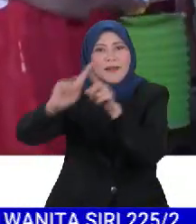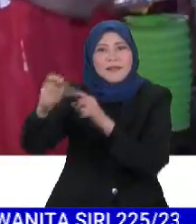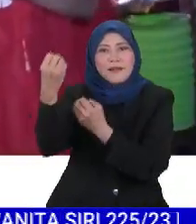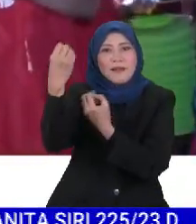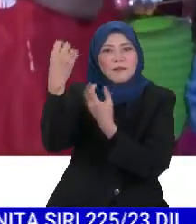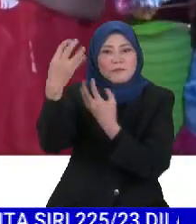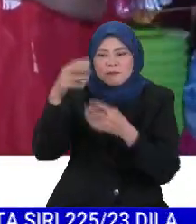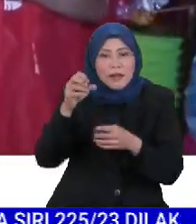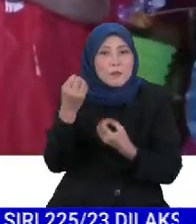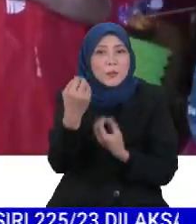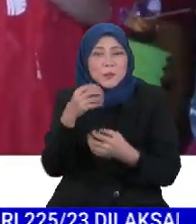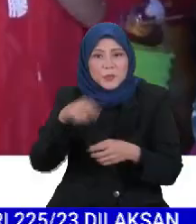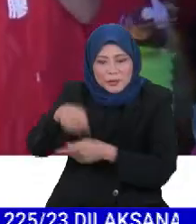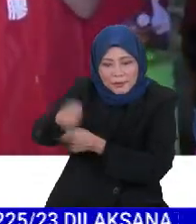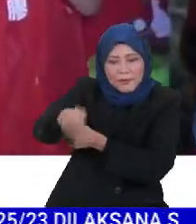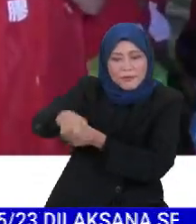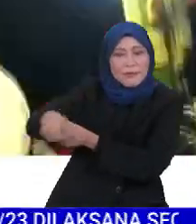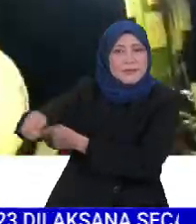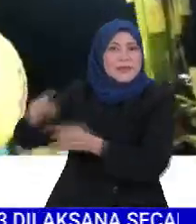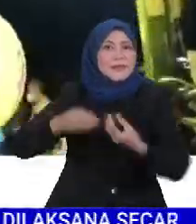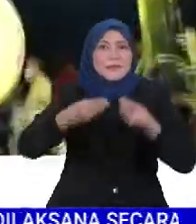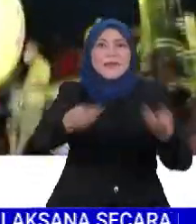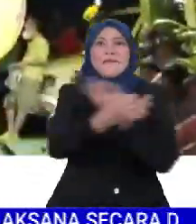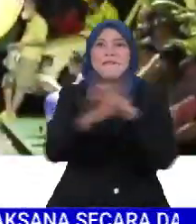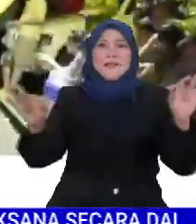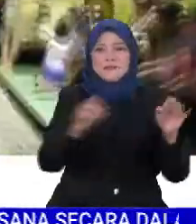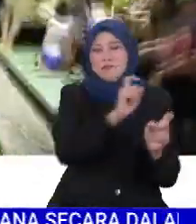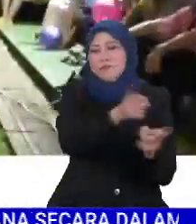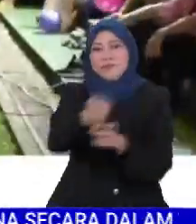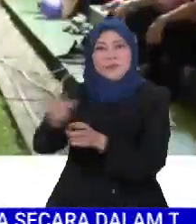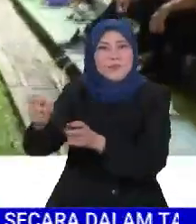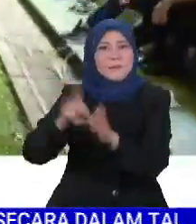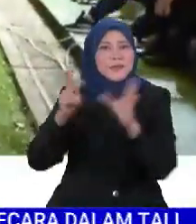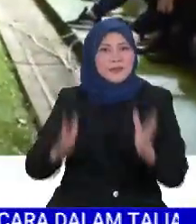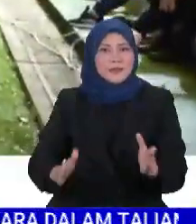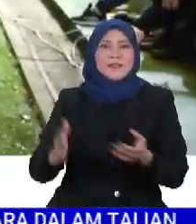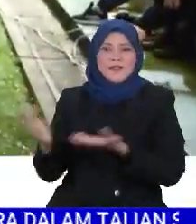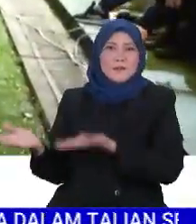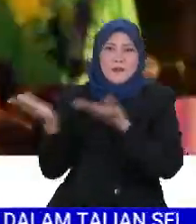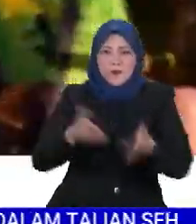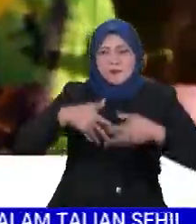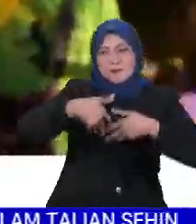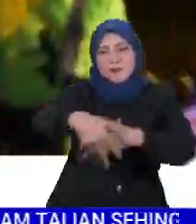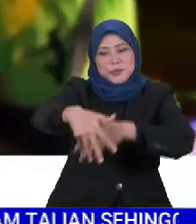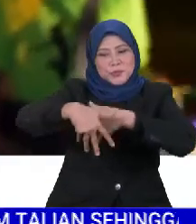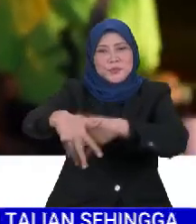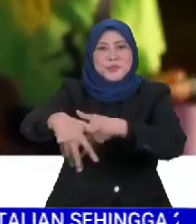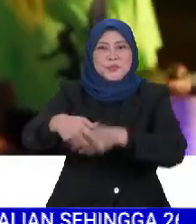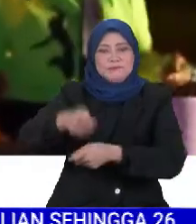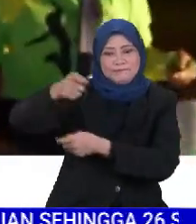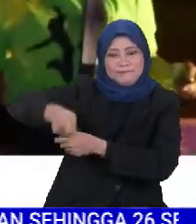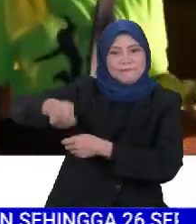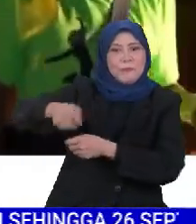tanglong. Ratusan tanglong turut diberikan secara percuma kepada peserta untuk dibawa ketika perarakan di sekitar Bandar